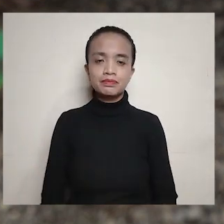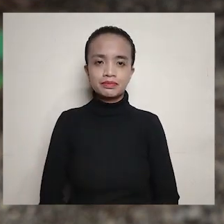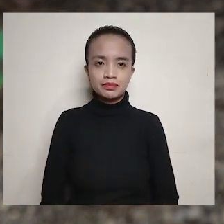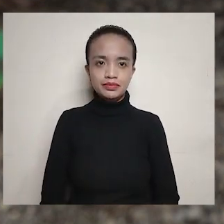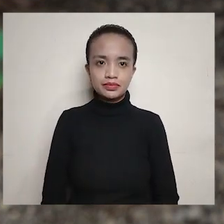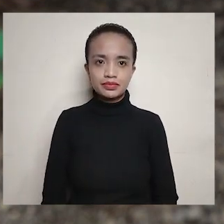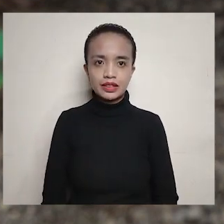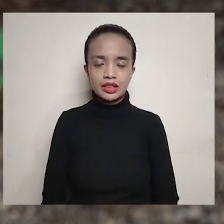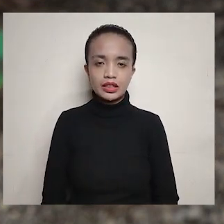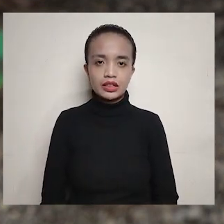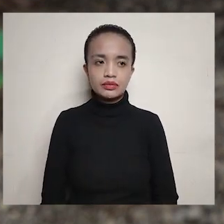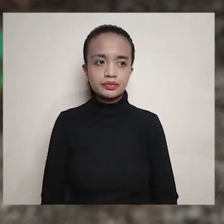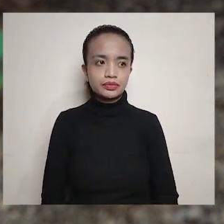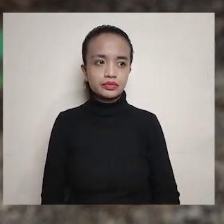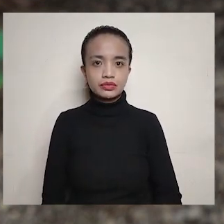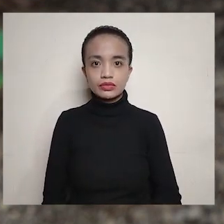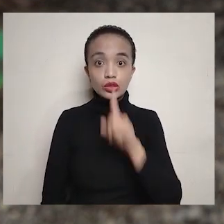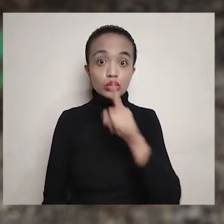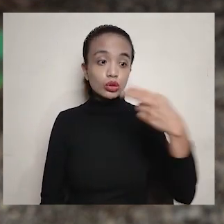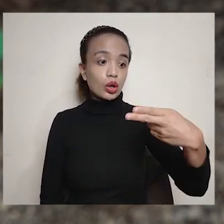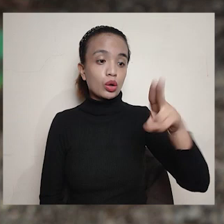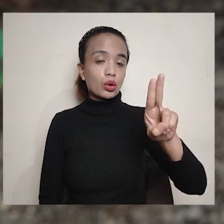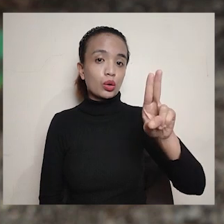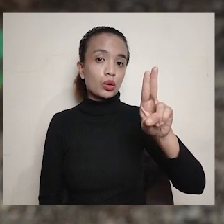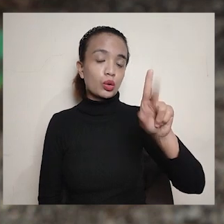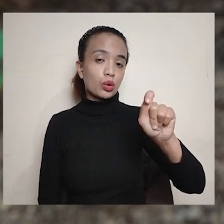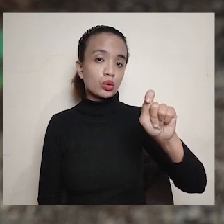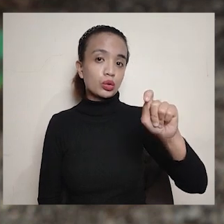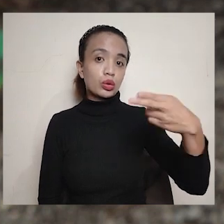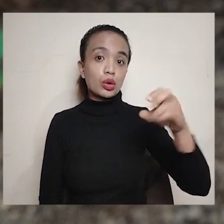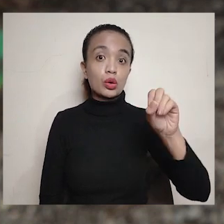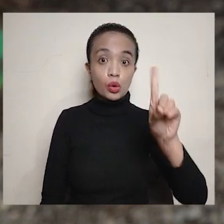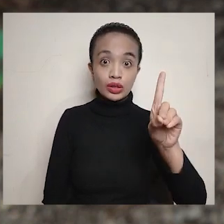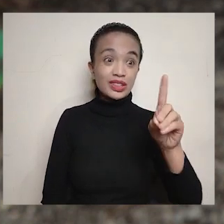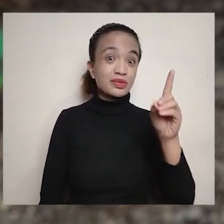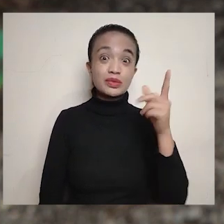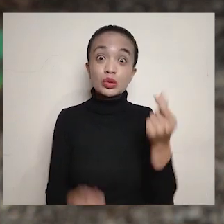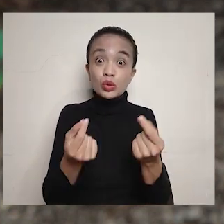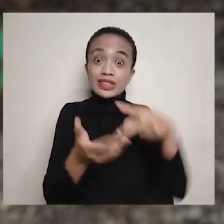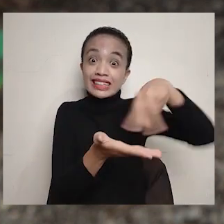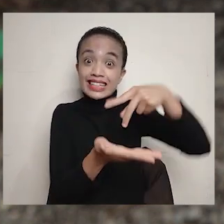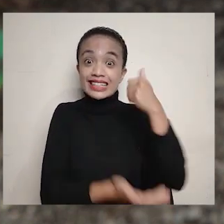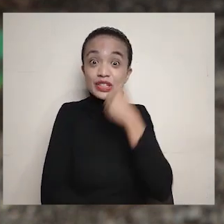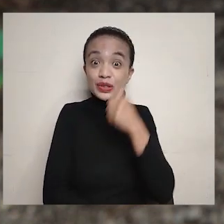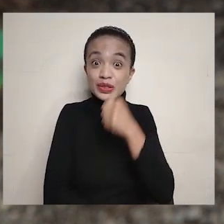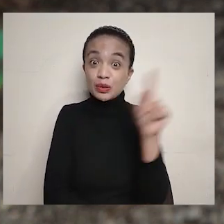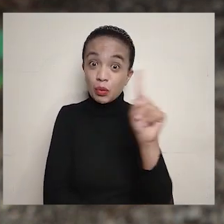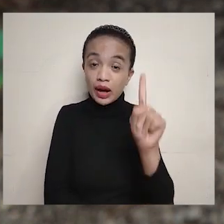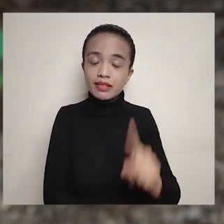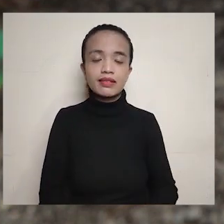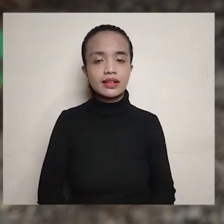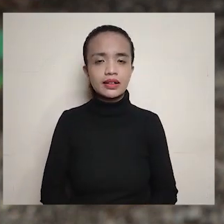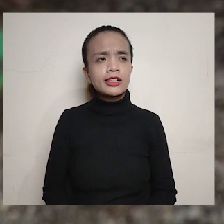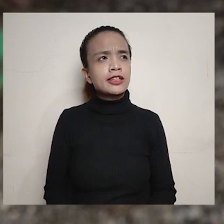Yung hudhud na pinerform ng mga babae, the girls, no? Ano yun eh? It's